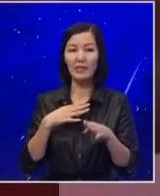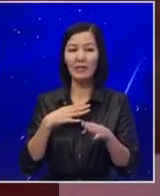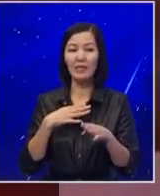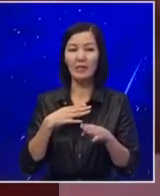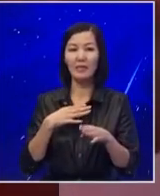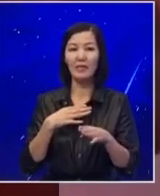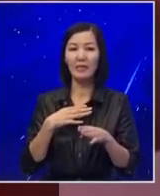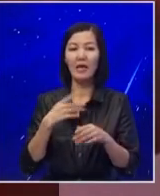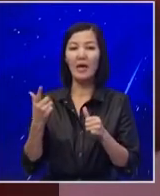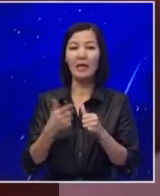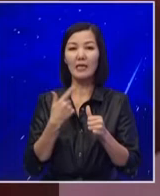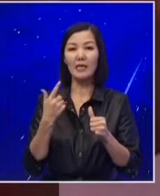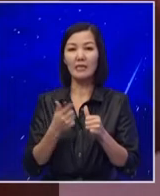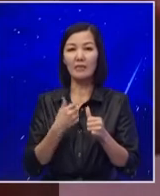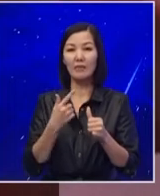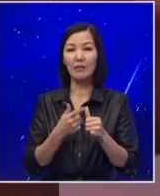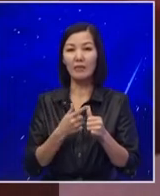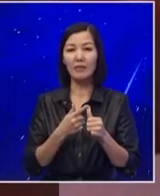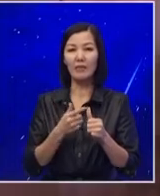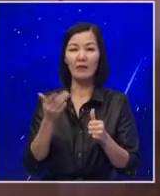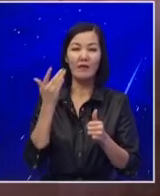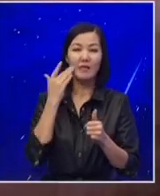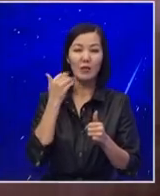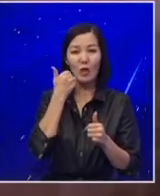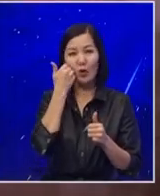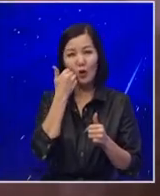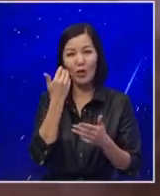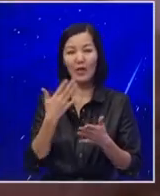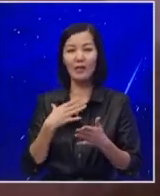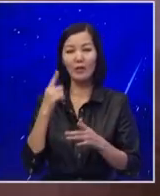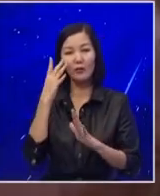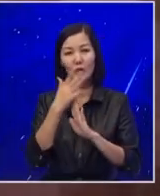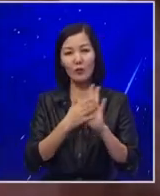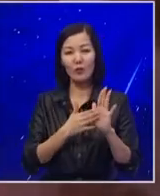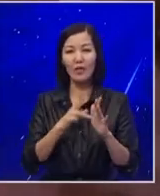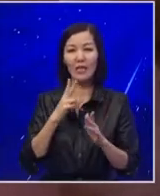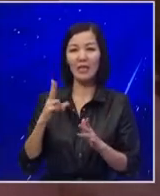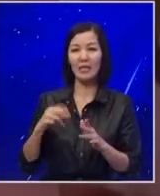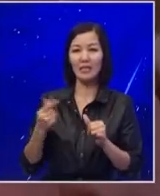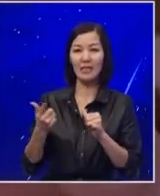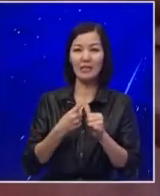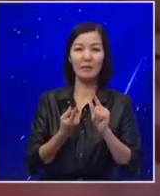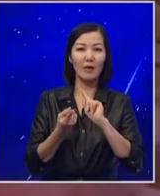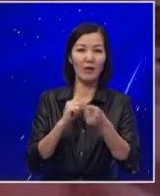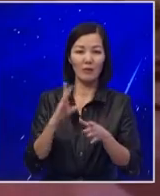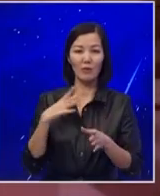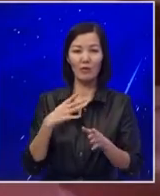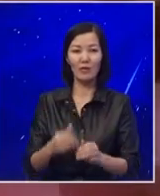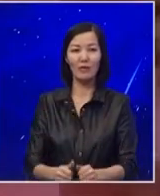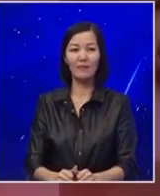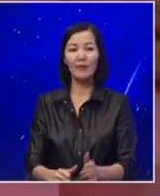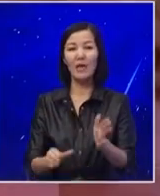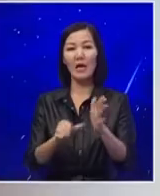бір шал деген есімінен ес білгелі қысылатын болған. Оны түсінген әкесі қызының есімін қайта өзгертеді.